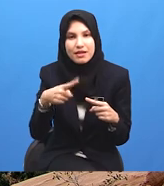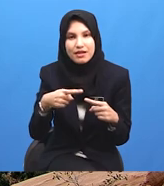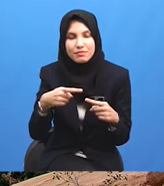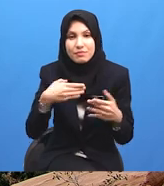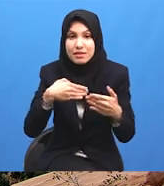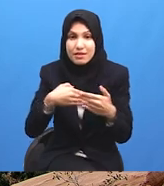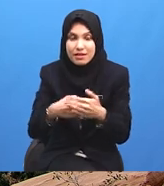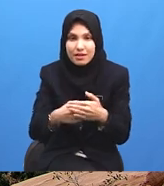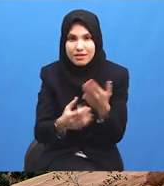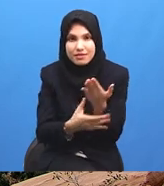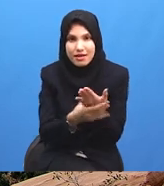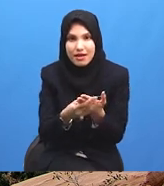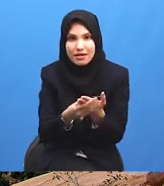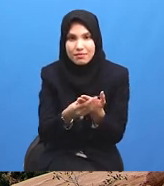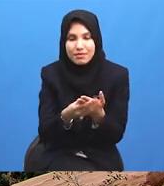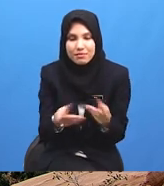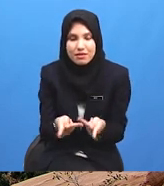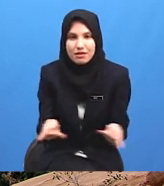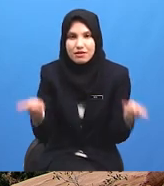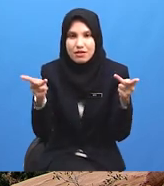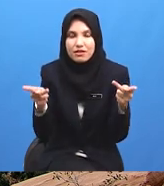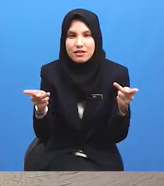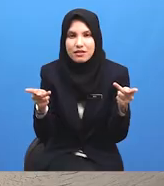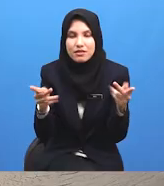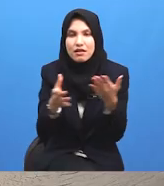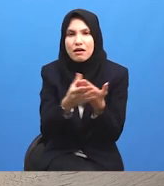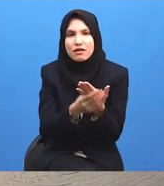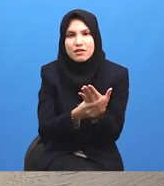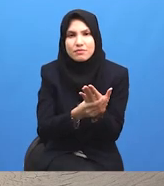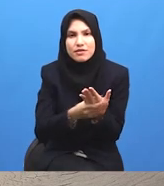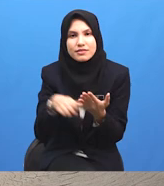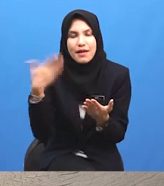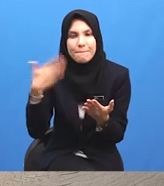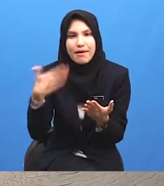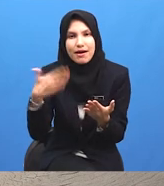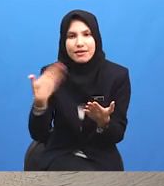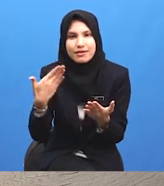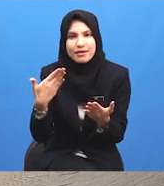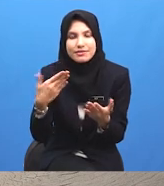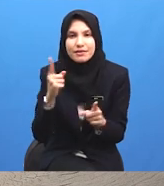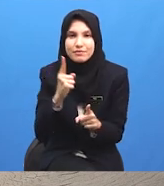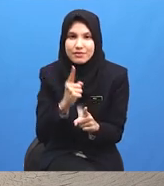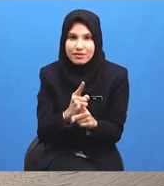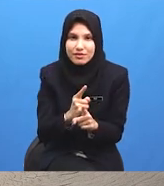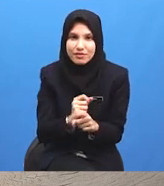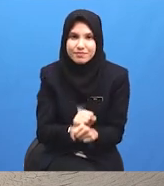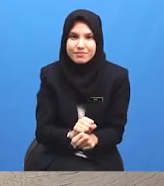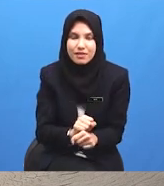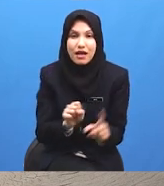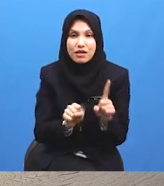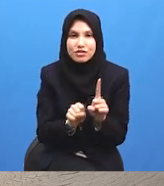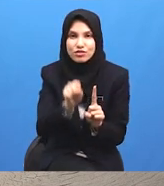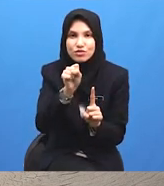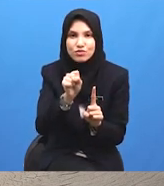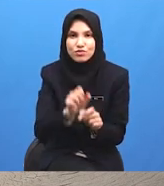kuali. Adakah tangan kamu berasa panas? Ya, sudah tentu kan? Kerana